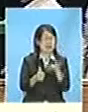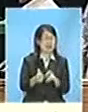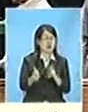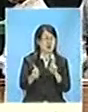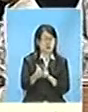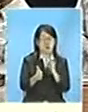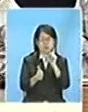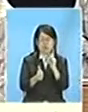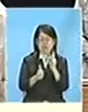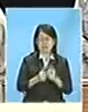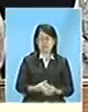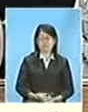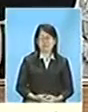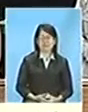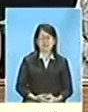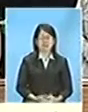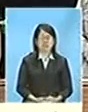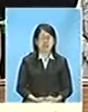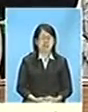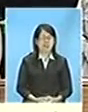ว่างๆนะคะ